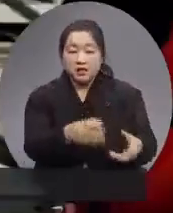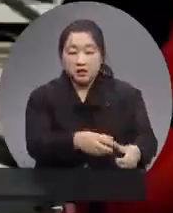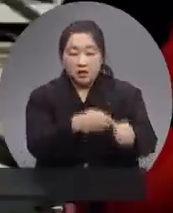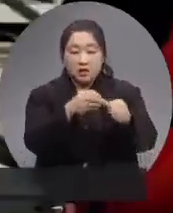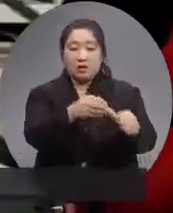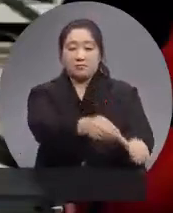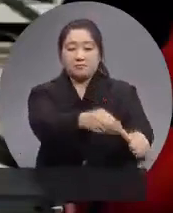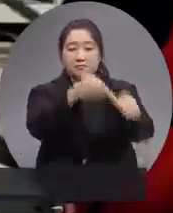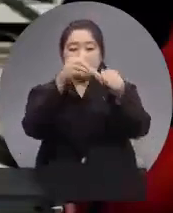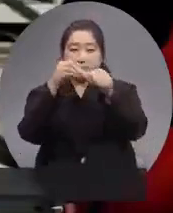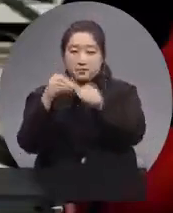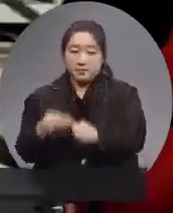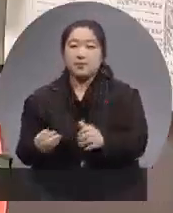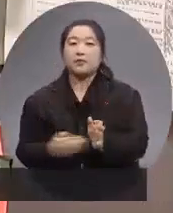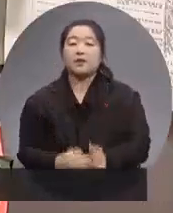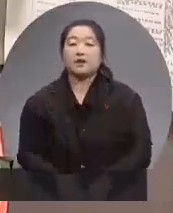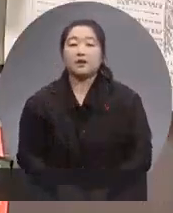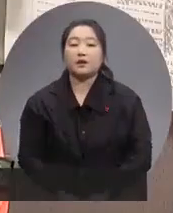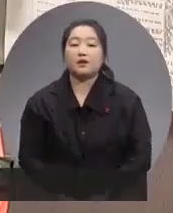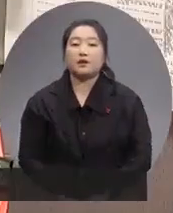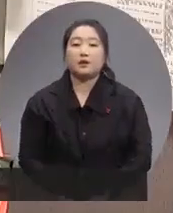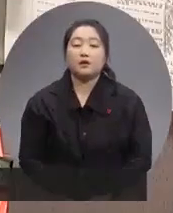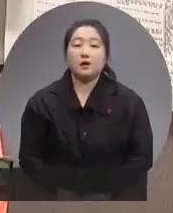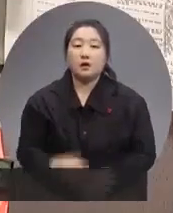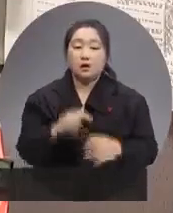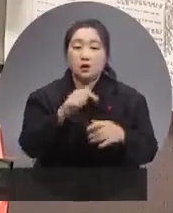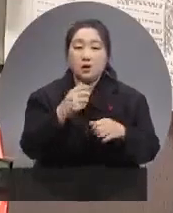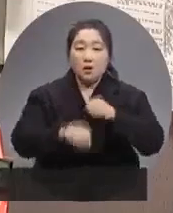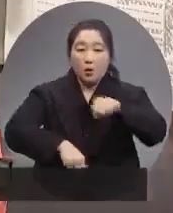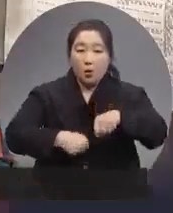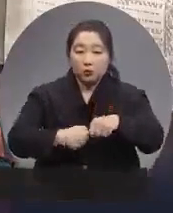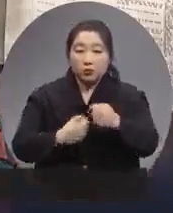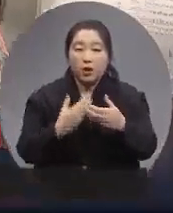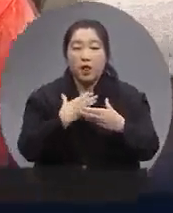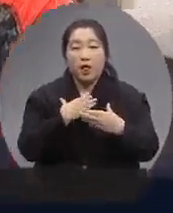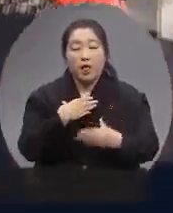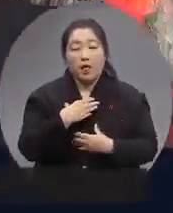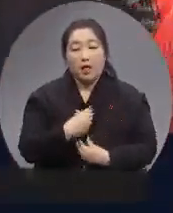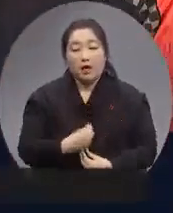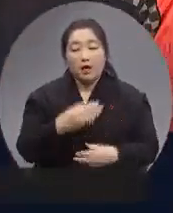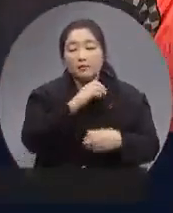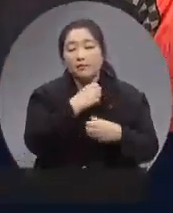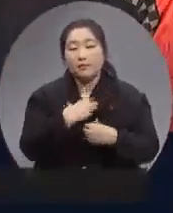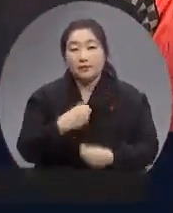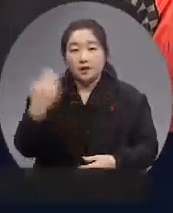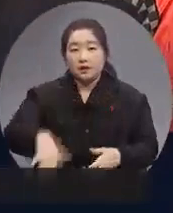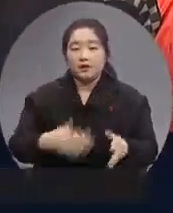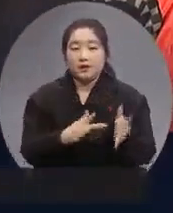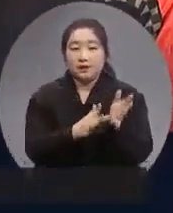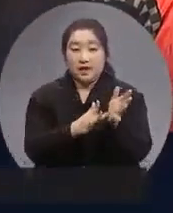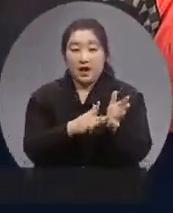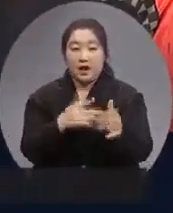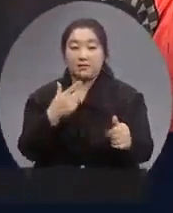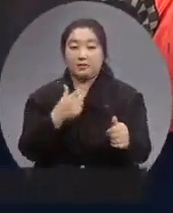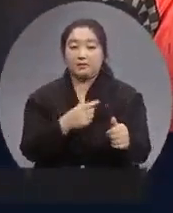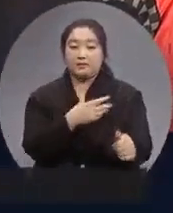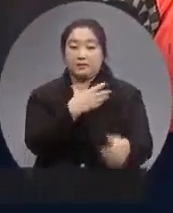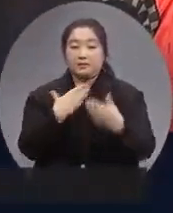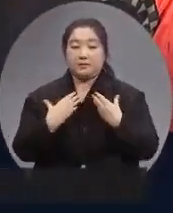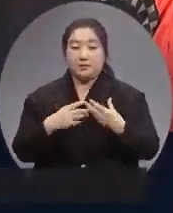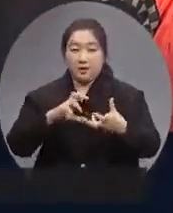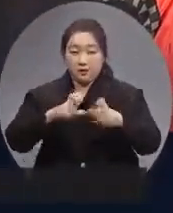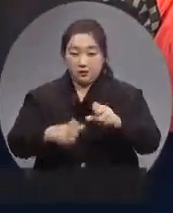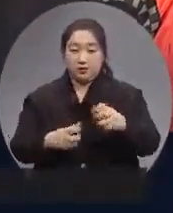무사히 구출했습니다 노루가 진정이 안 된 상태여서 저희가 갖고 있는 약품을 이용해서 근육 이완제를